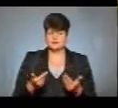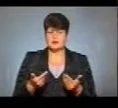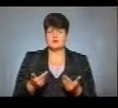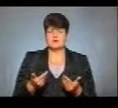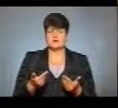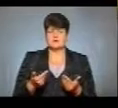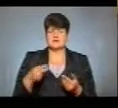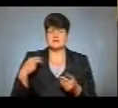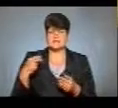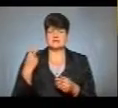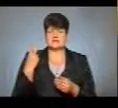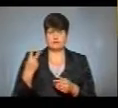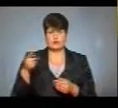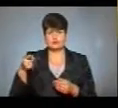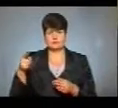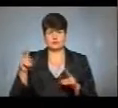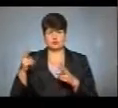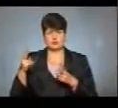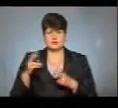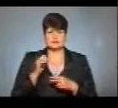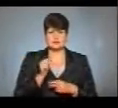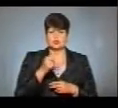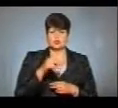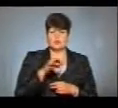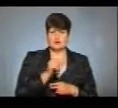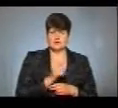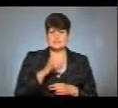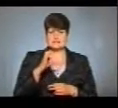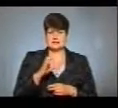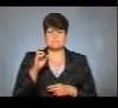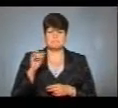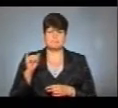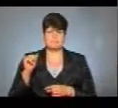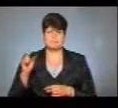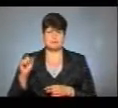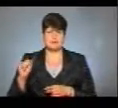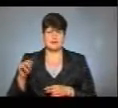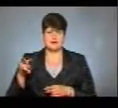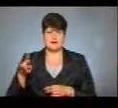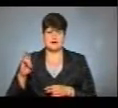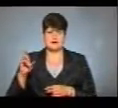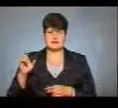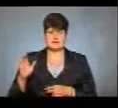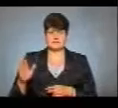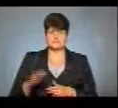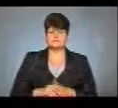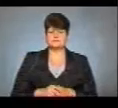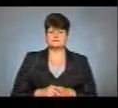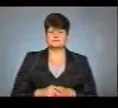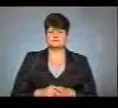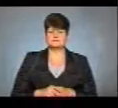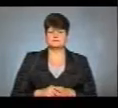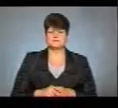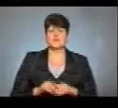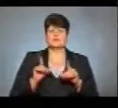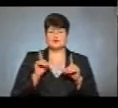передали президенти 2 тернопільських клубів Андрій Довгалюк та Сергій Біляєв. лично в руки. Ці прапора заїдуть на